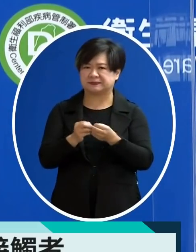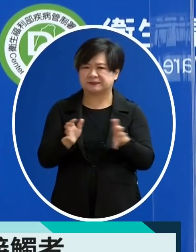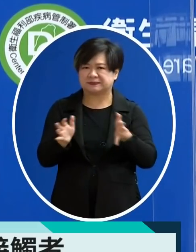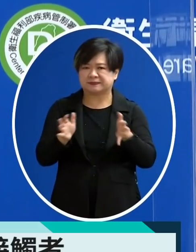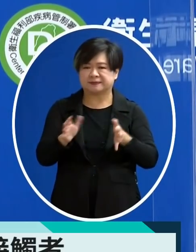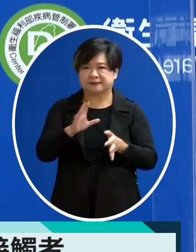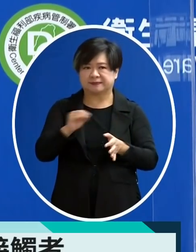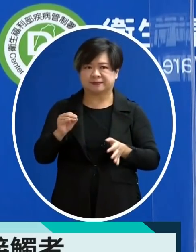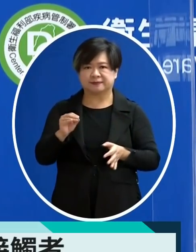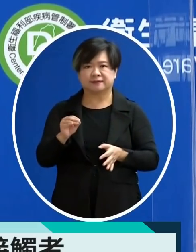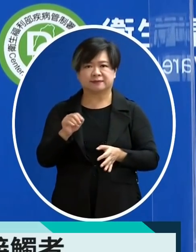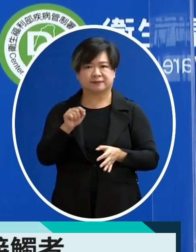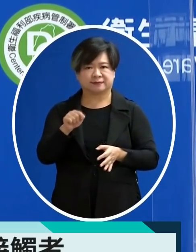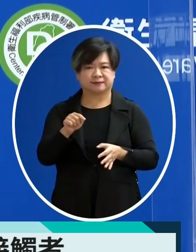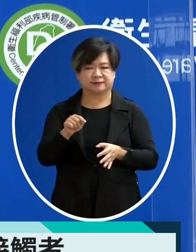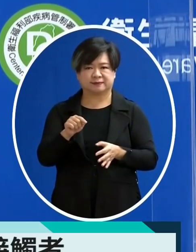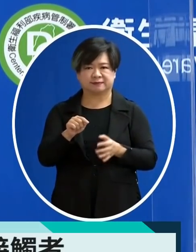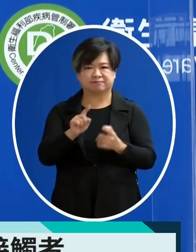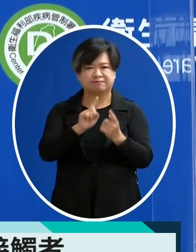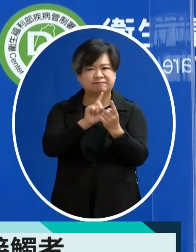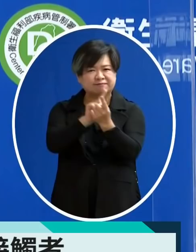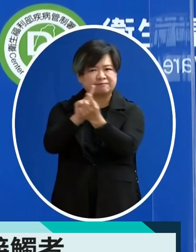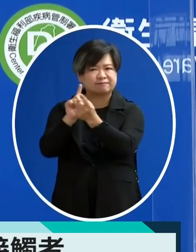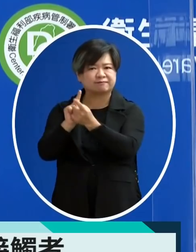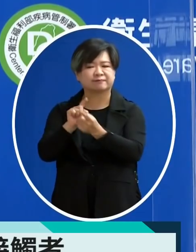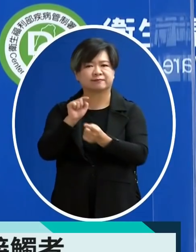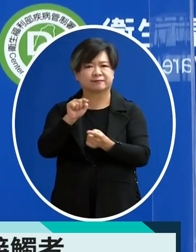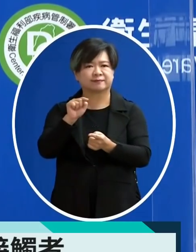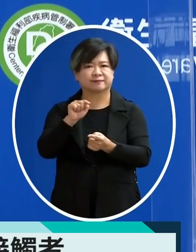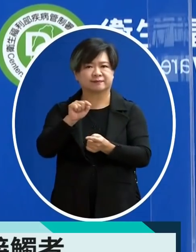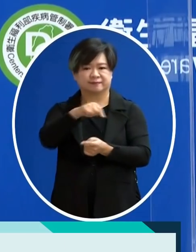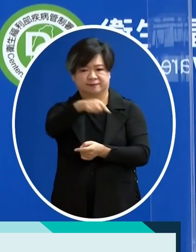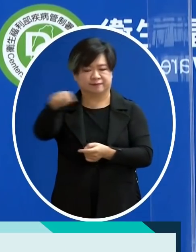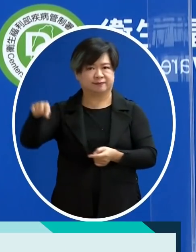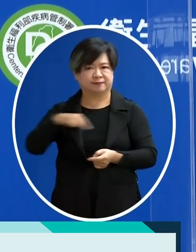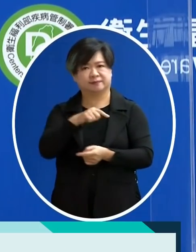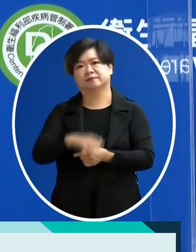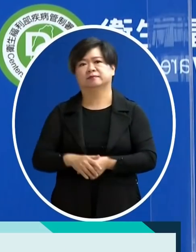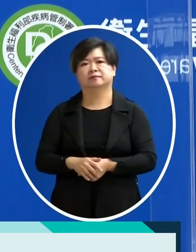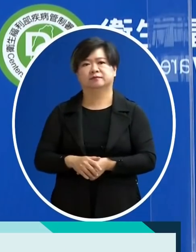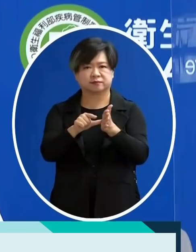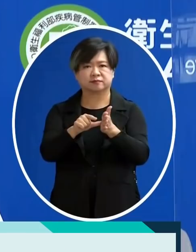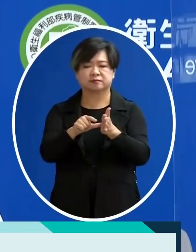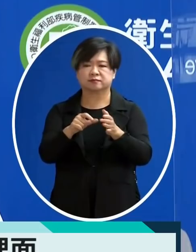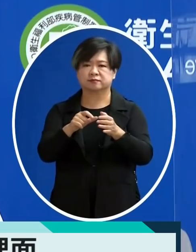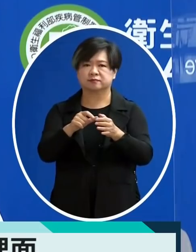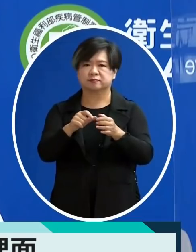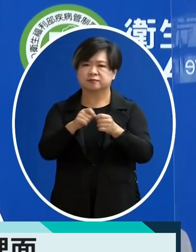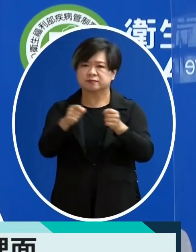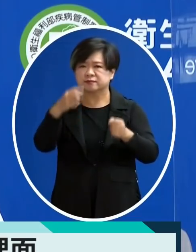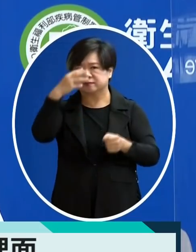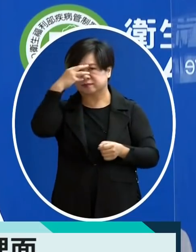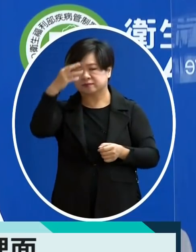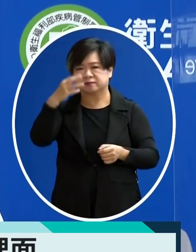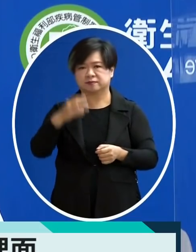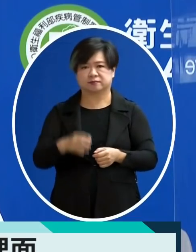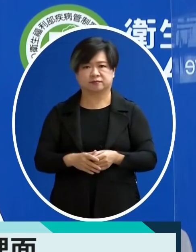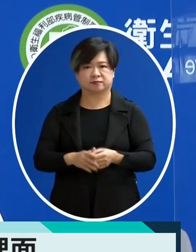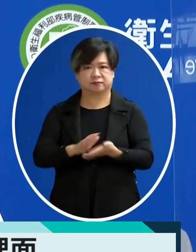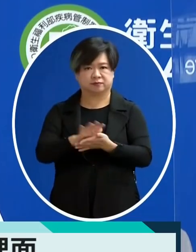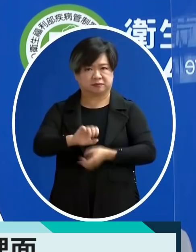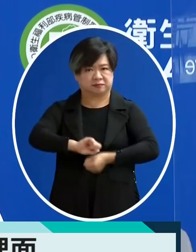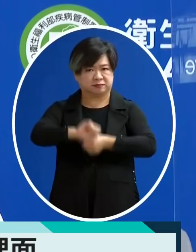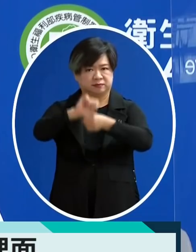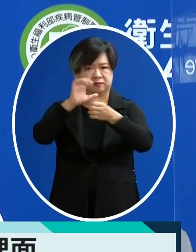该把这些哈比较紧密的一个哈密切接触者哈也先把它框列进来。不过这我们要提交到专家